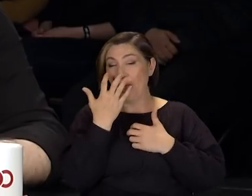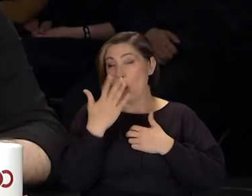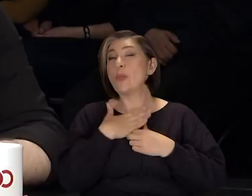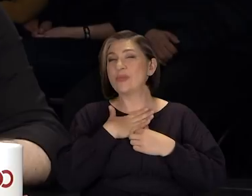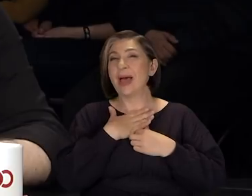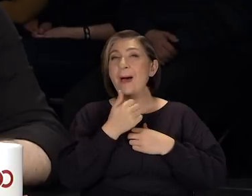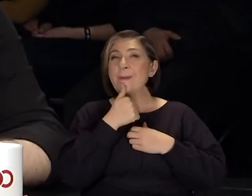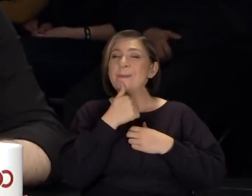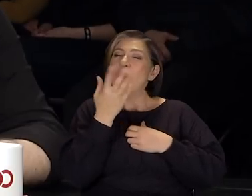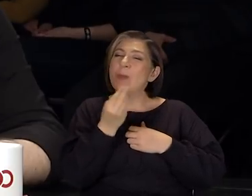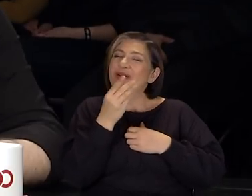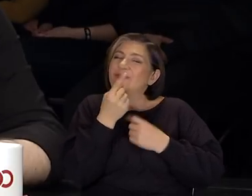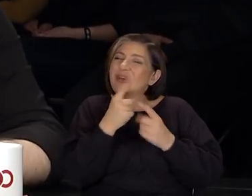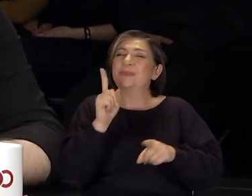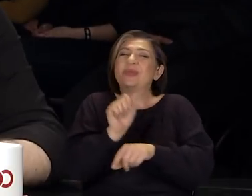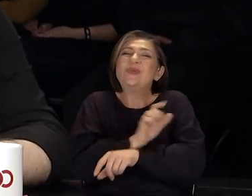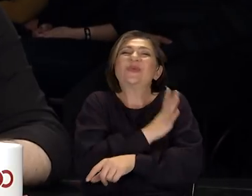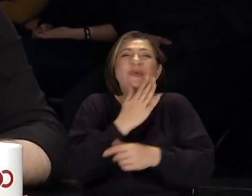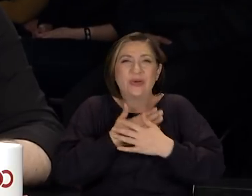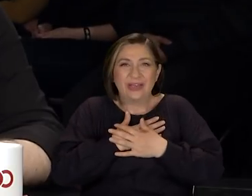Yani baba olmak ayrı bir duygu.